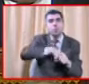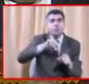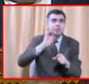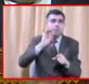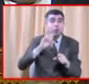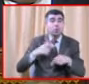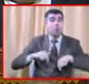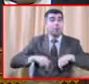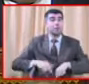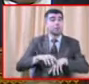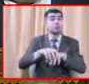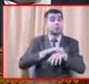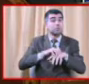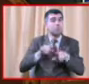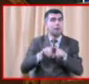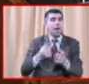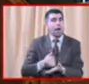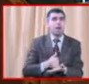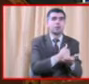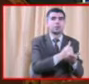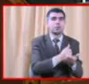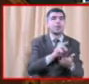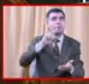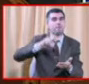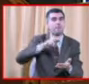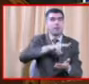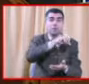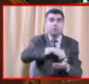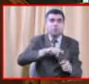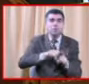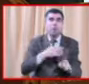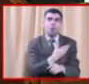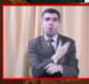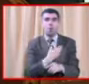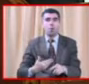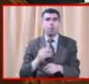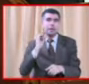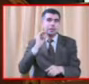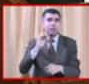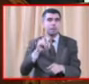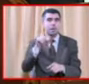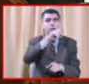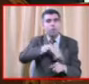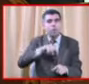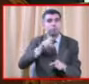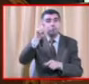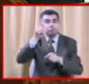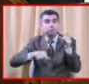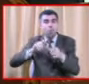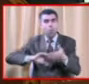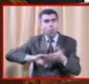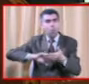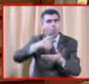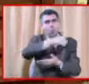وبالتالي كذلك أنه هناك واحد نوع ديال التقصير حكومي، ويتحمل كذلك مسؤولية مدنية وجنائية في واحد عدد